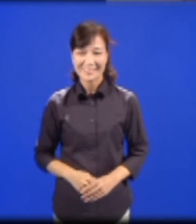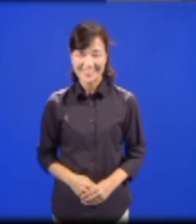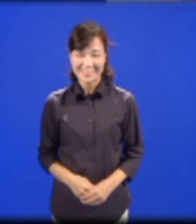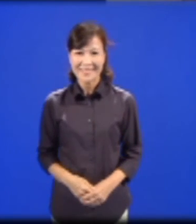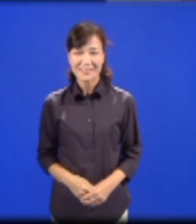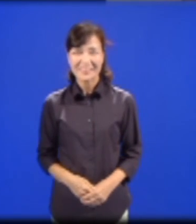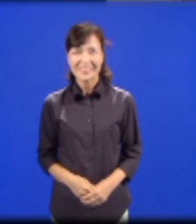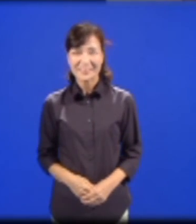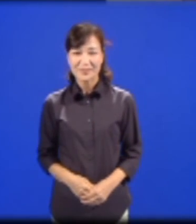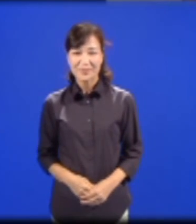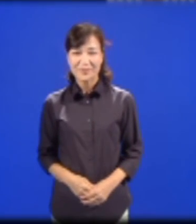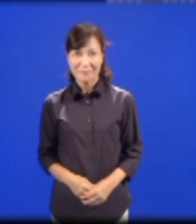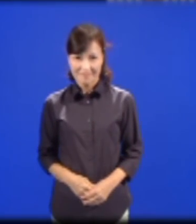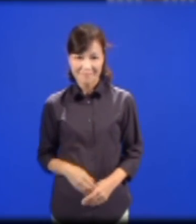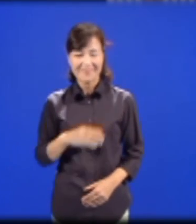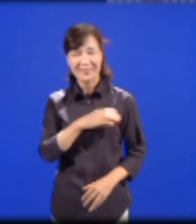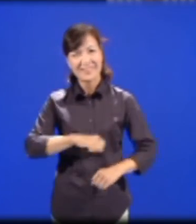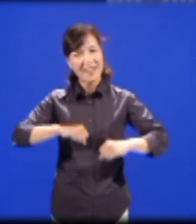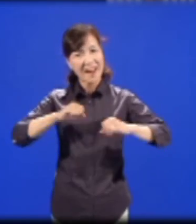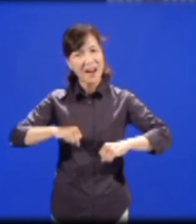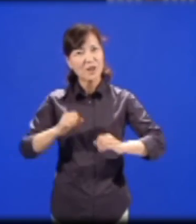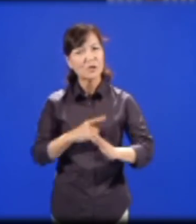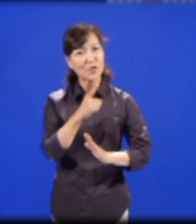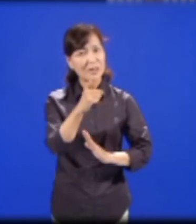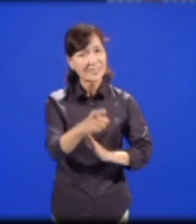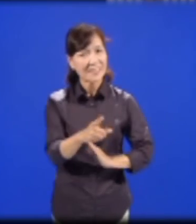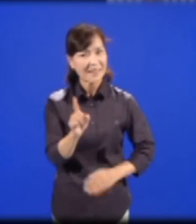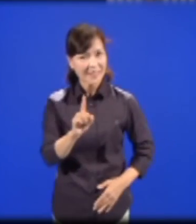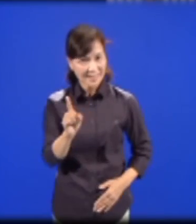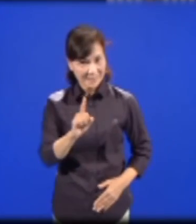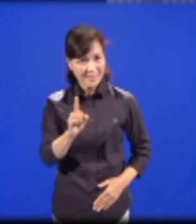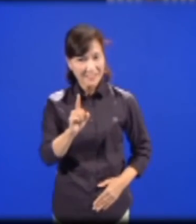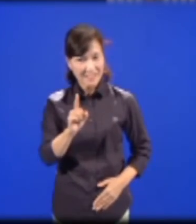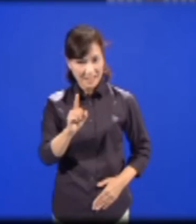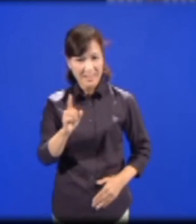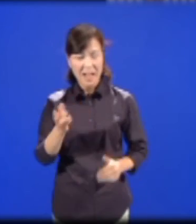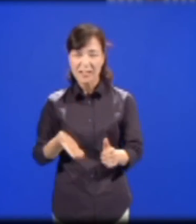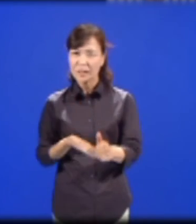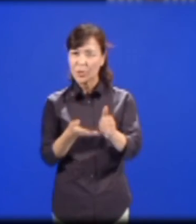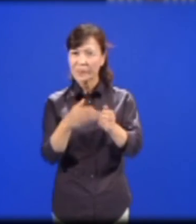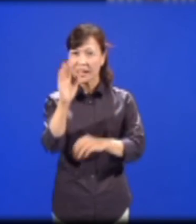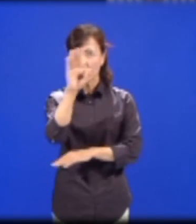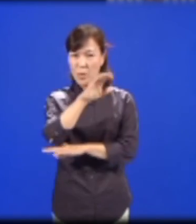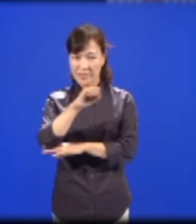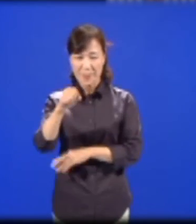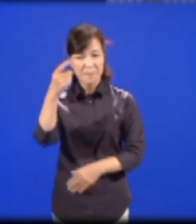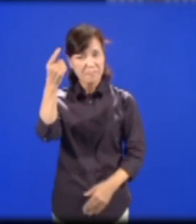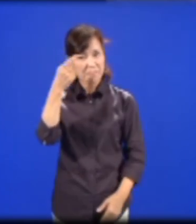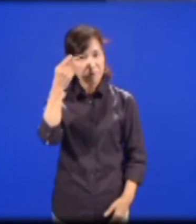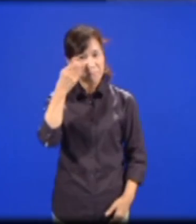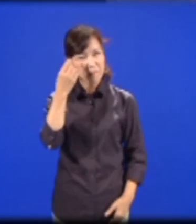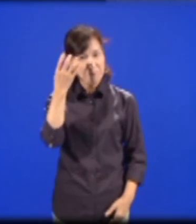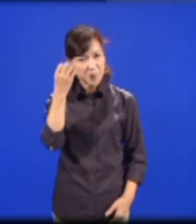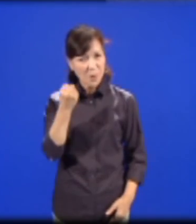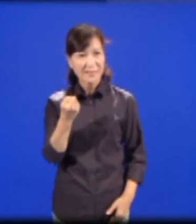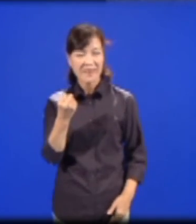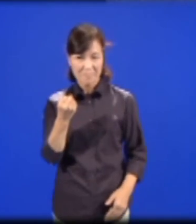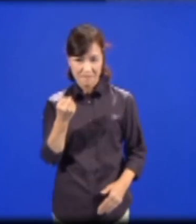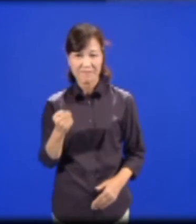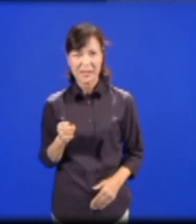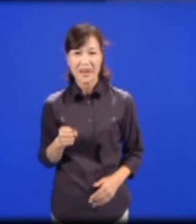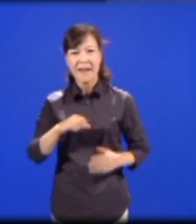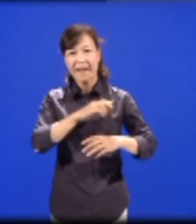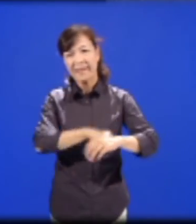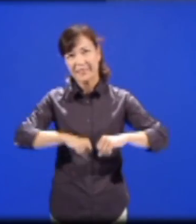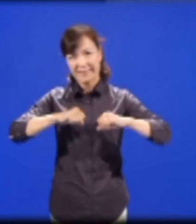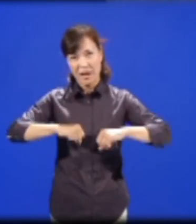。 ヘルスリーダーは市役所健康づくり課主催の養成講座を卒業した健康ボラン